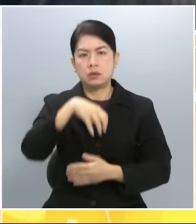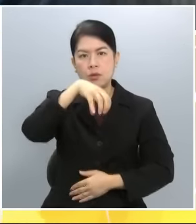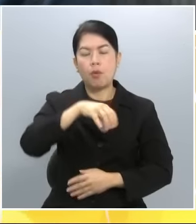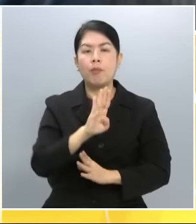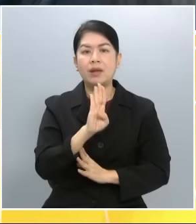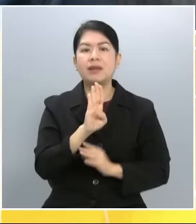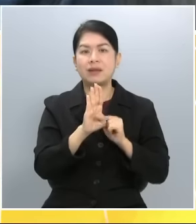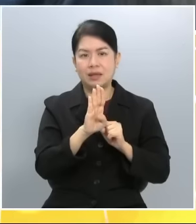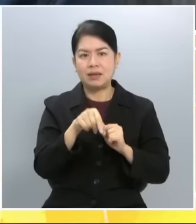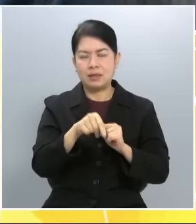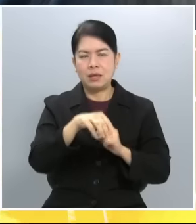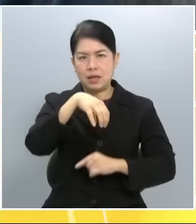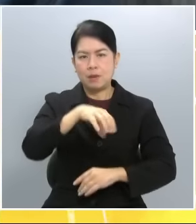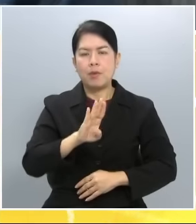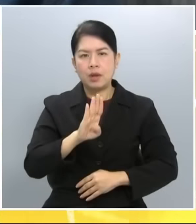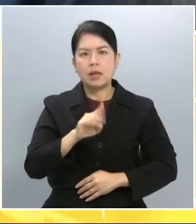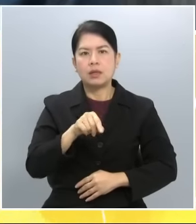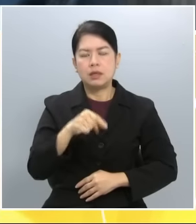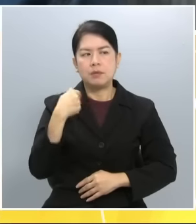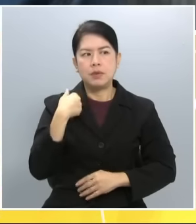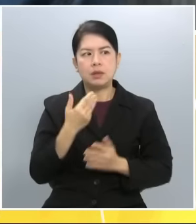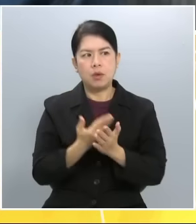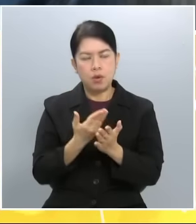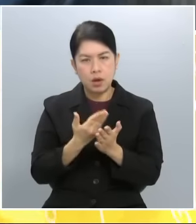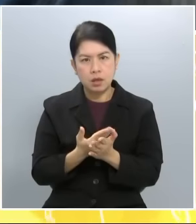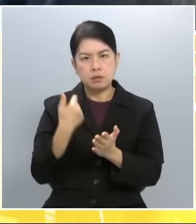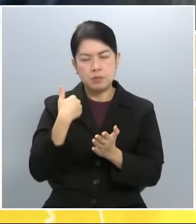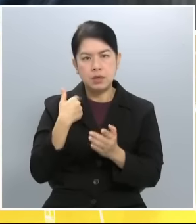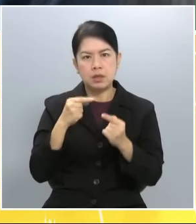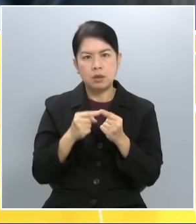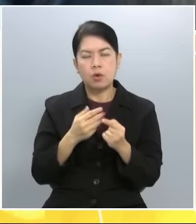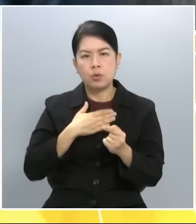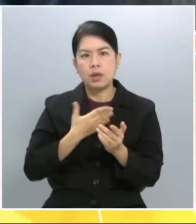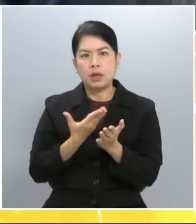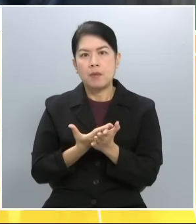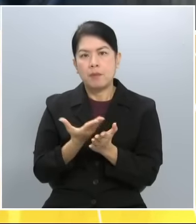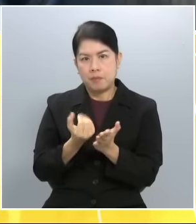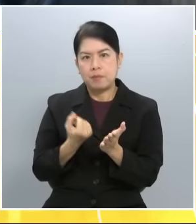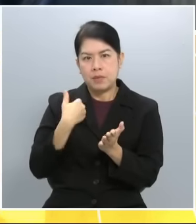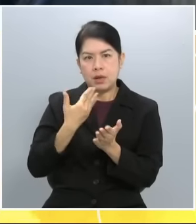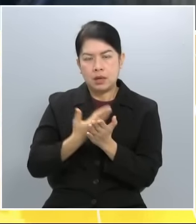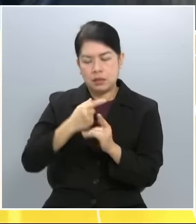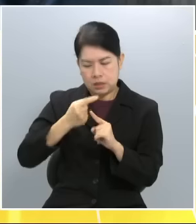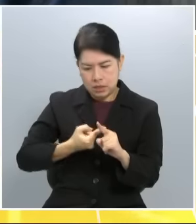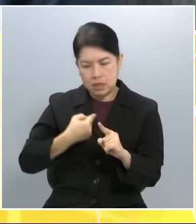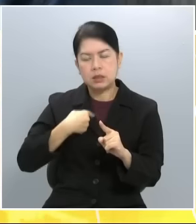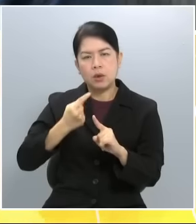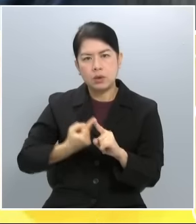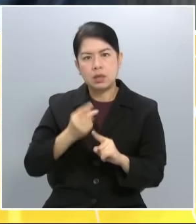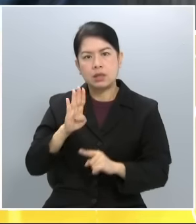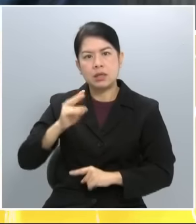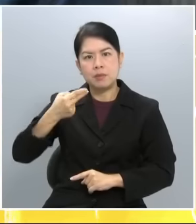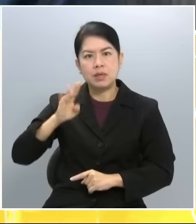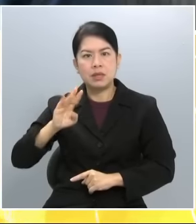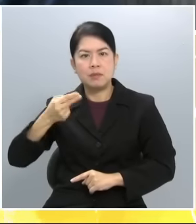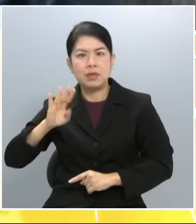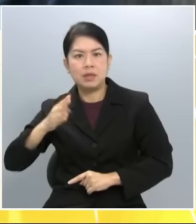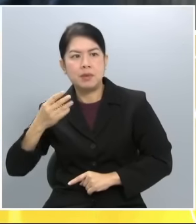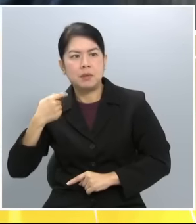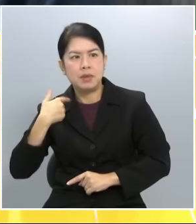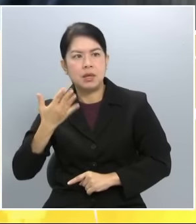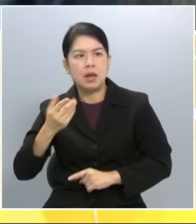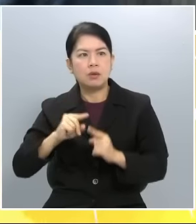านี้คุณหนุ่มระบุว่าได้เงินมาเป็นเงินเดือนเท่านั้นเองเดือนละ 40,000 บาทและนอกเหนือจากนั้นไม่ได้อะไรนอกจาก